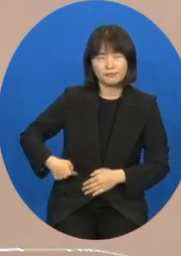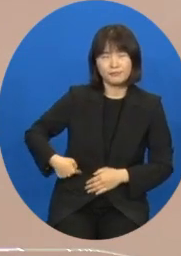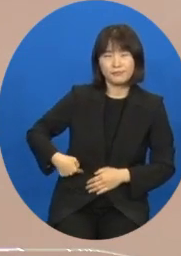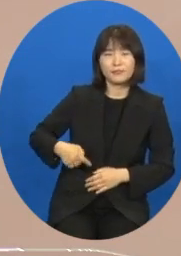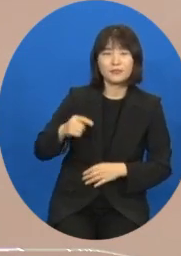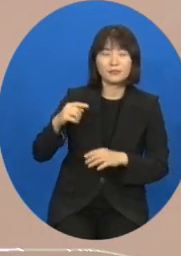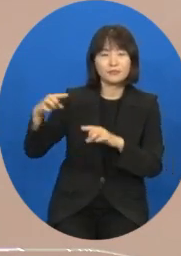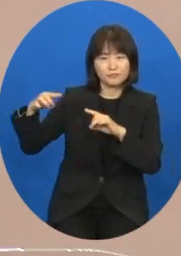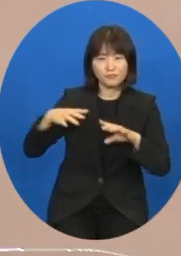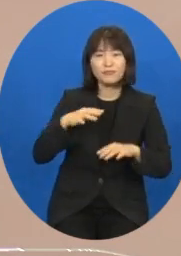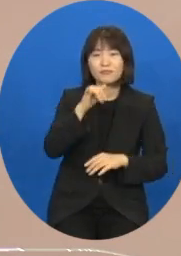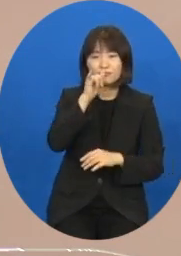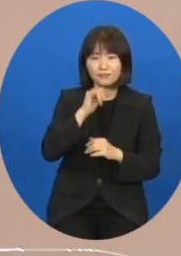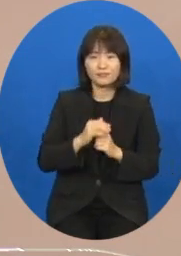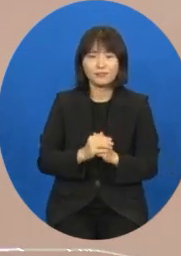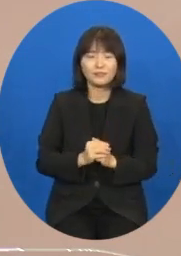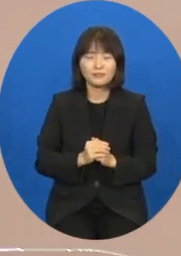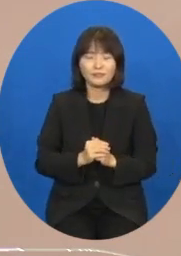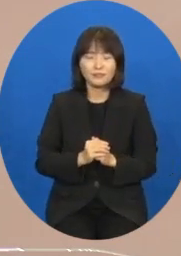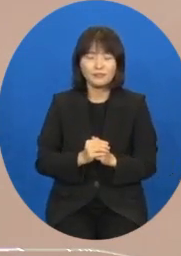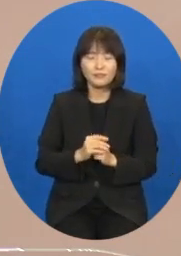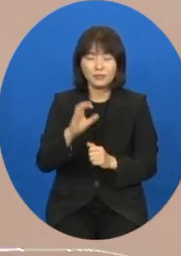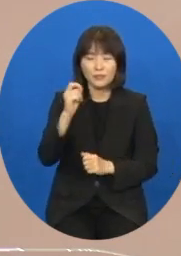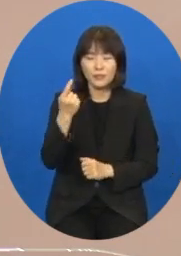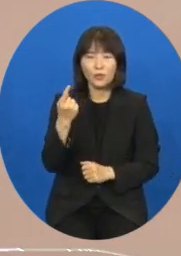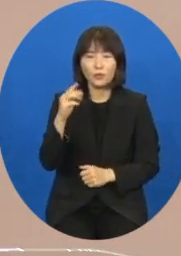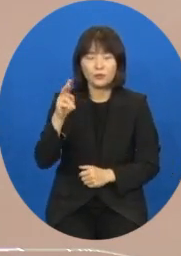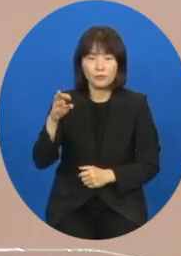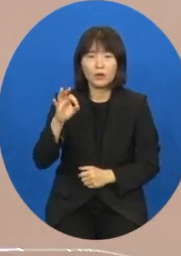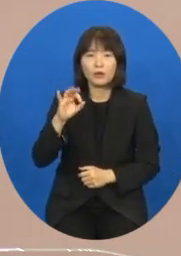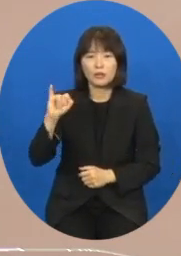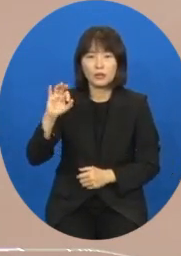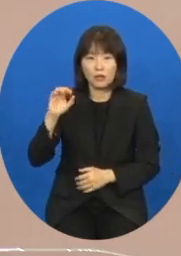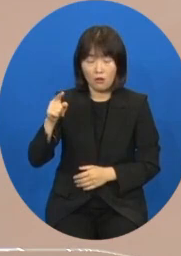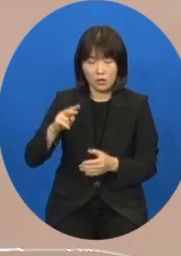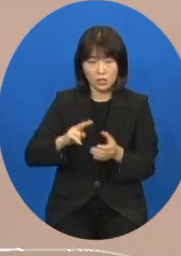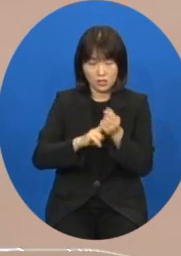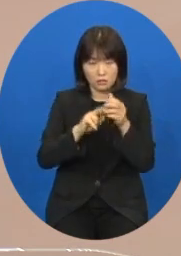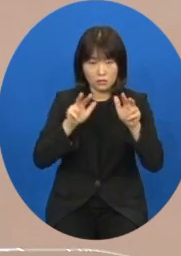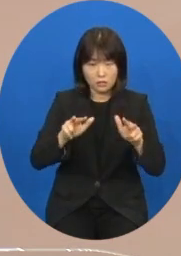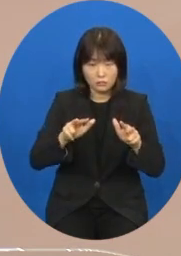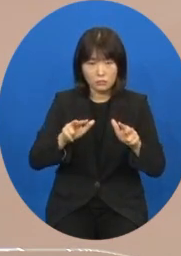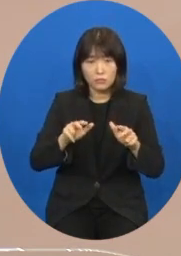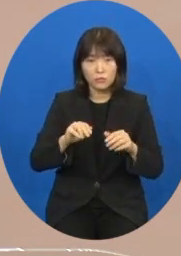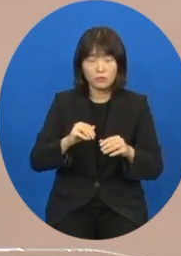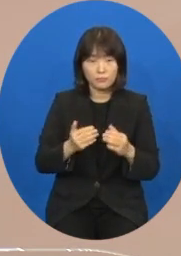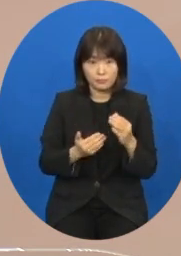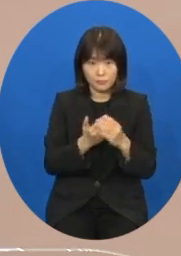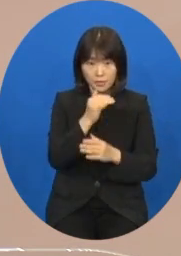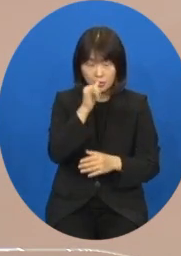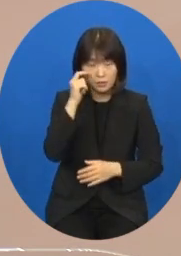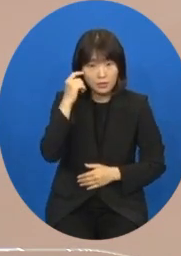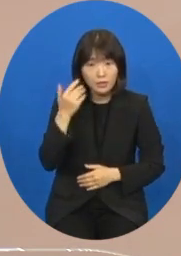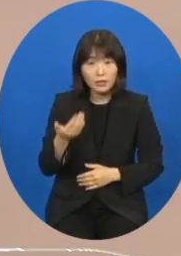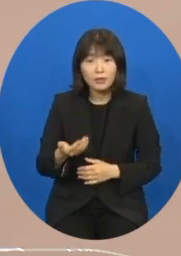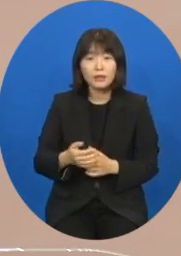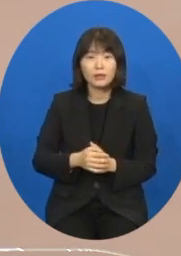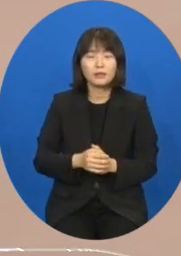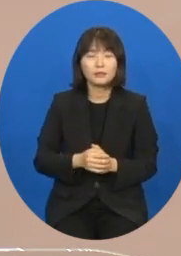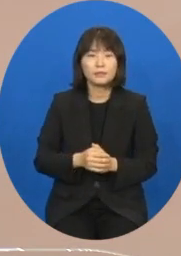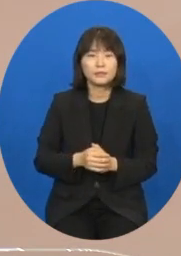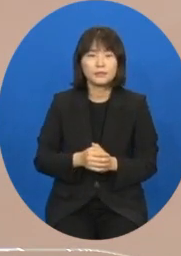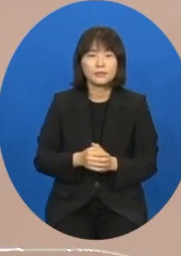이야기죠. 여러분, 오병이어의 기적이 지금도 일어날까요? 믿어지지 않을 만큼 놀라운